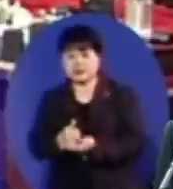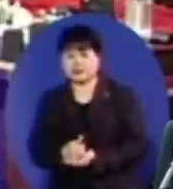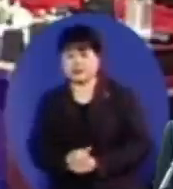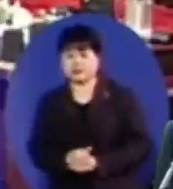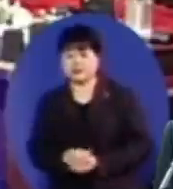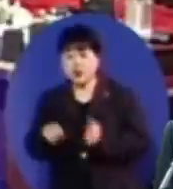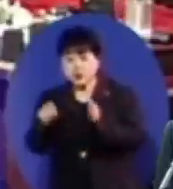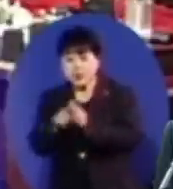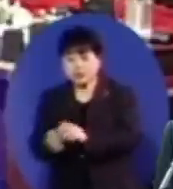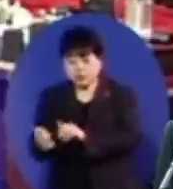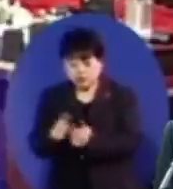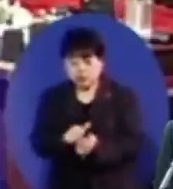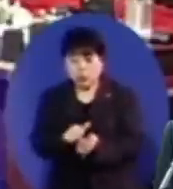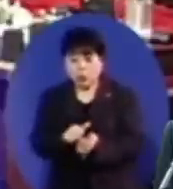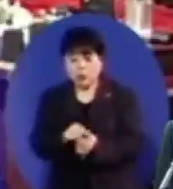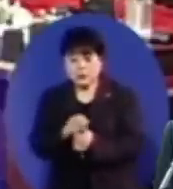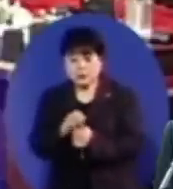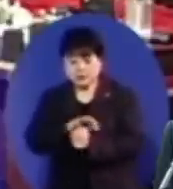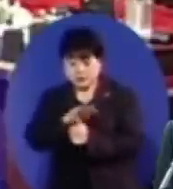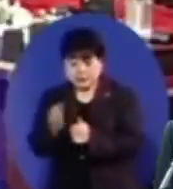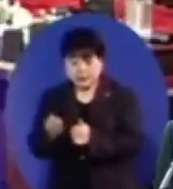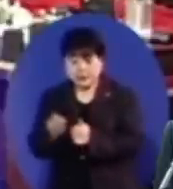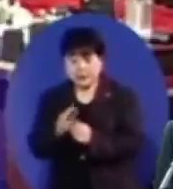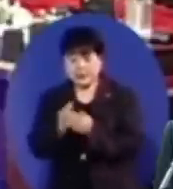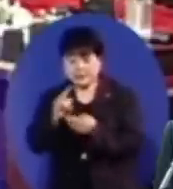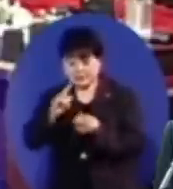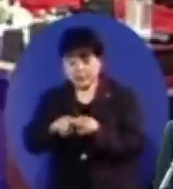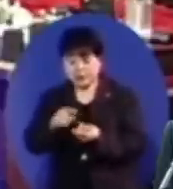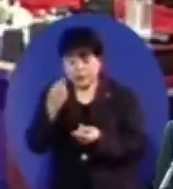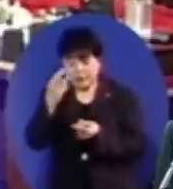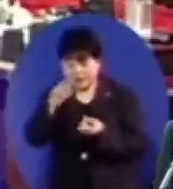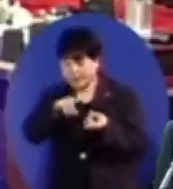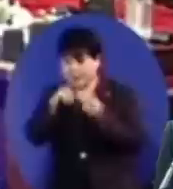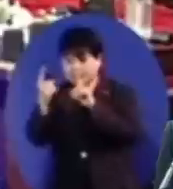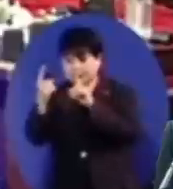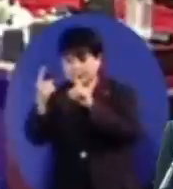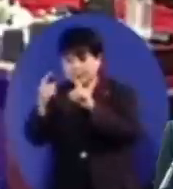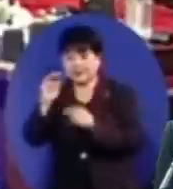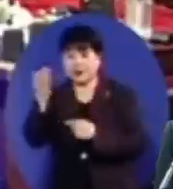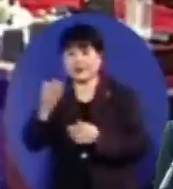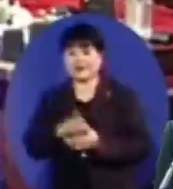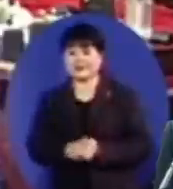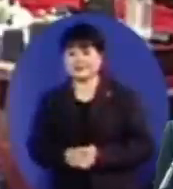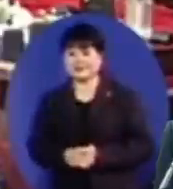죽으시고 장사 지낸 바 되었다가 성경대로 사흘 만에 다시 살아나셨다.